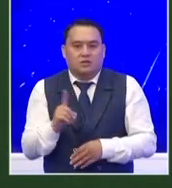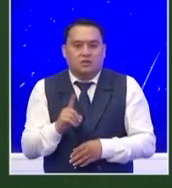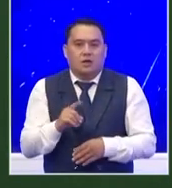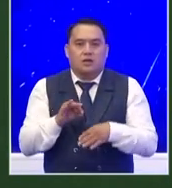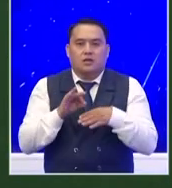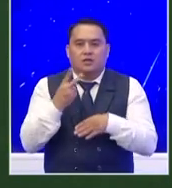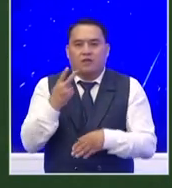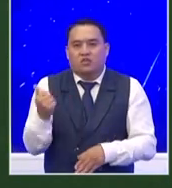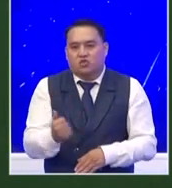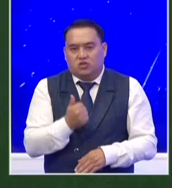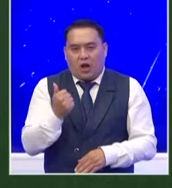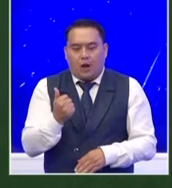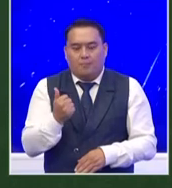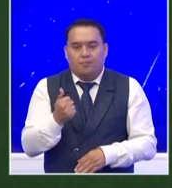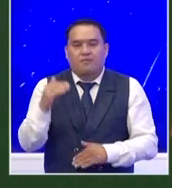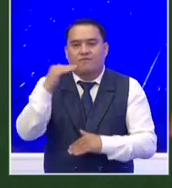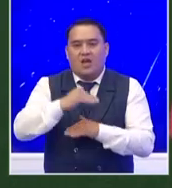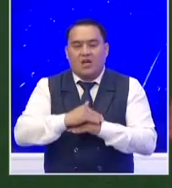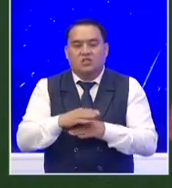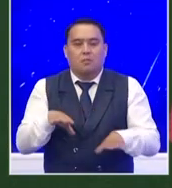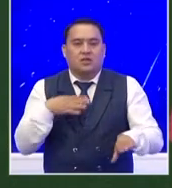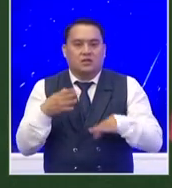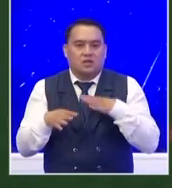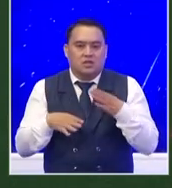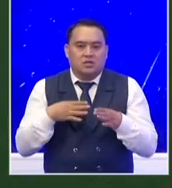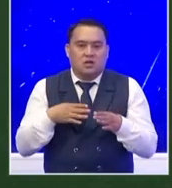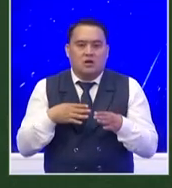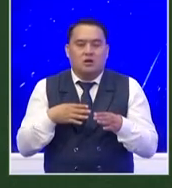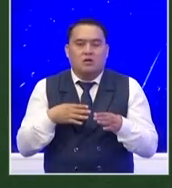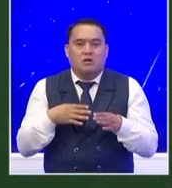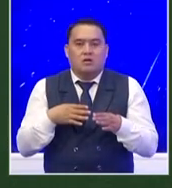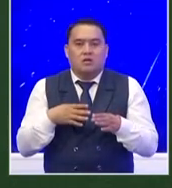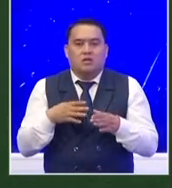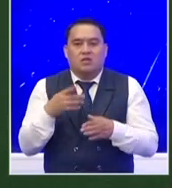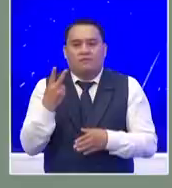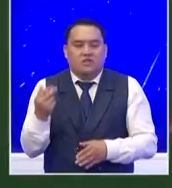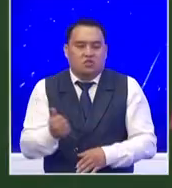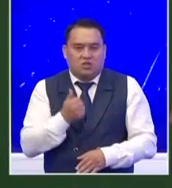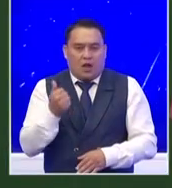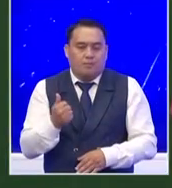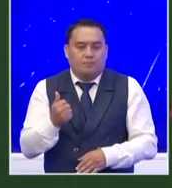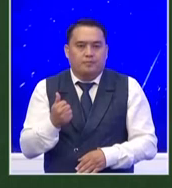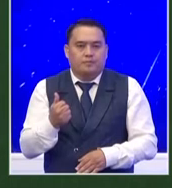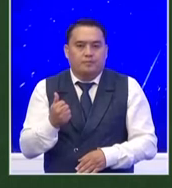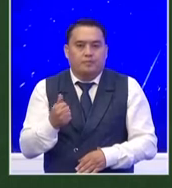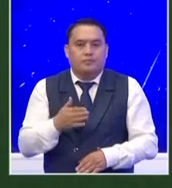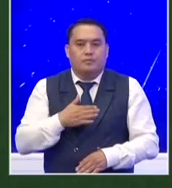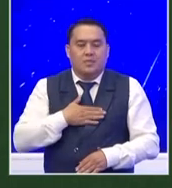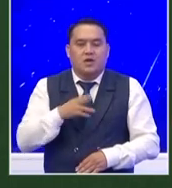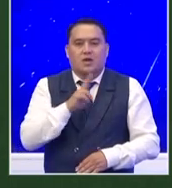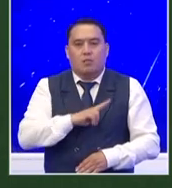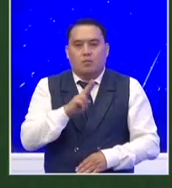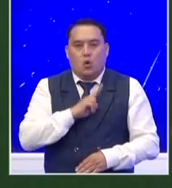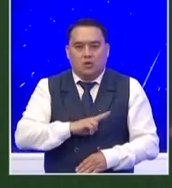длится 2 часа. А вечером мы тренируемся на тактику, тоже у нас тренировка длится 2 часа. Мы